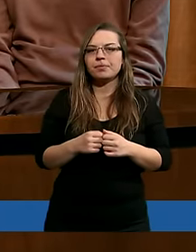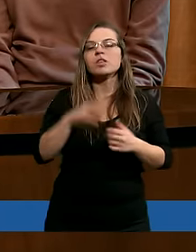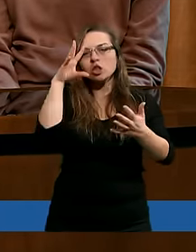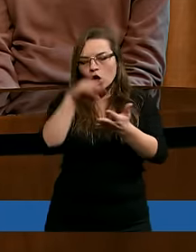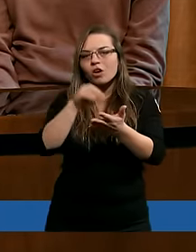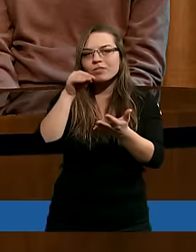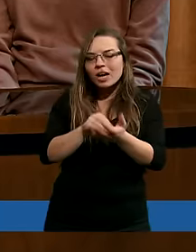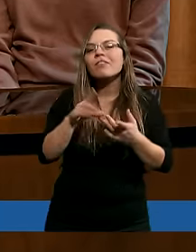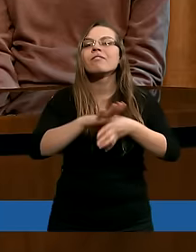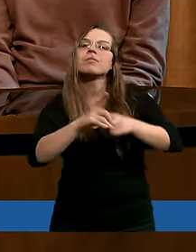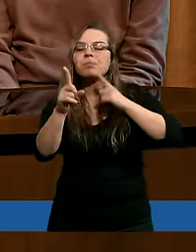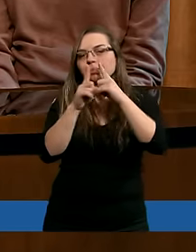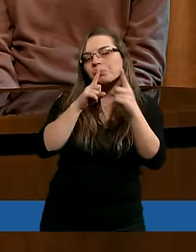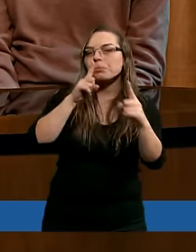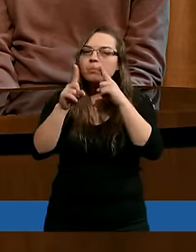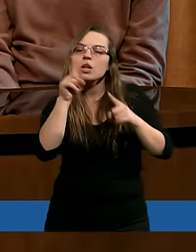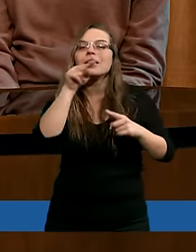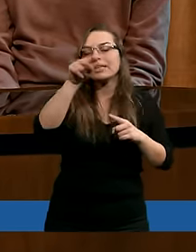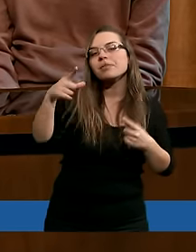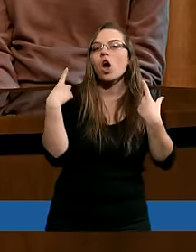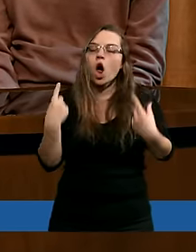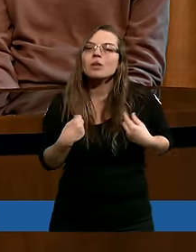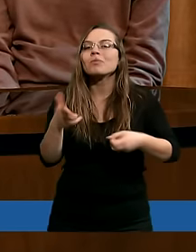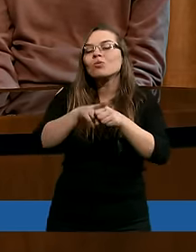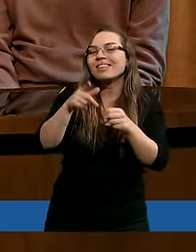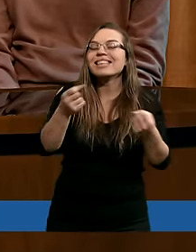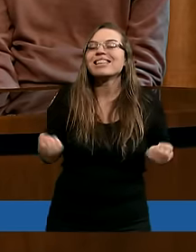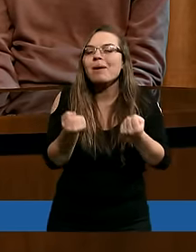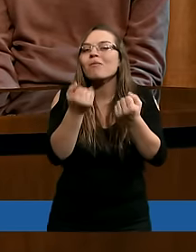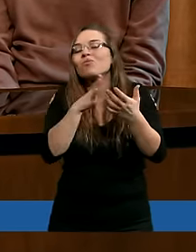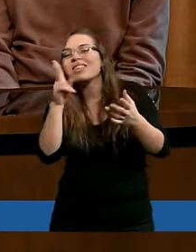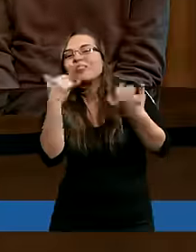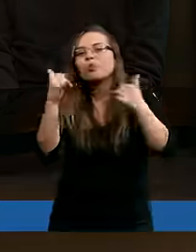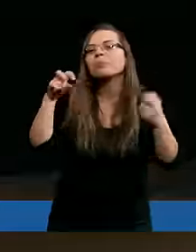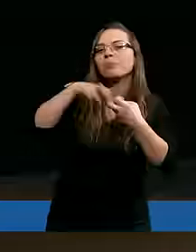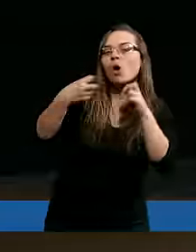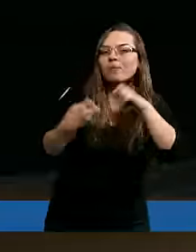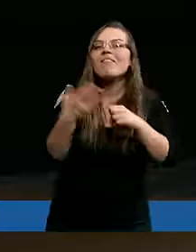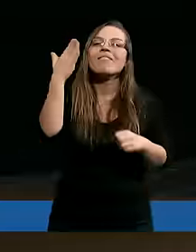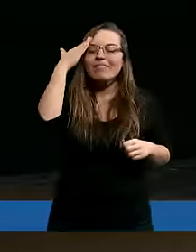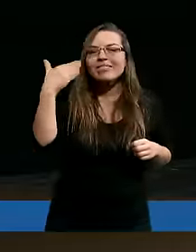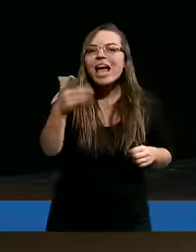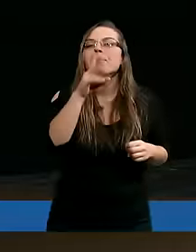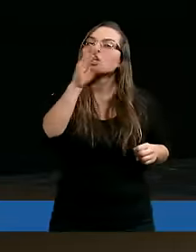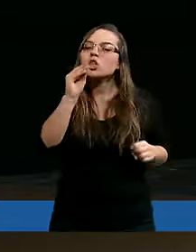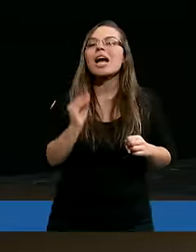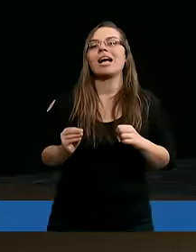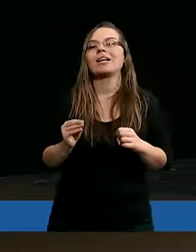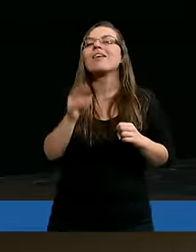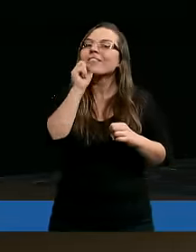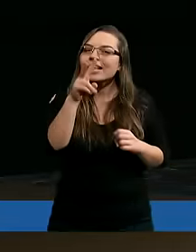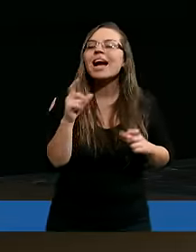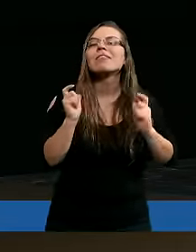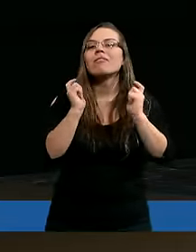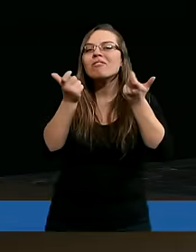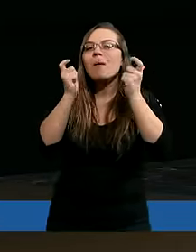Z doświadczenia, z rozmów z osobami, które się zmagały właśnie z takim problemem, wiem, że w